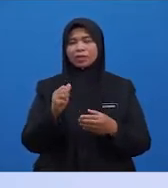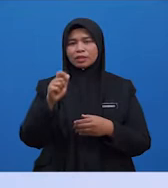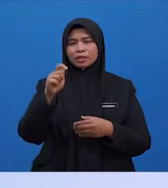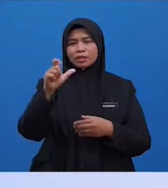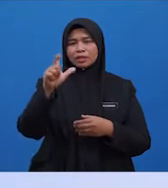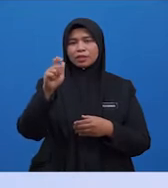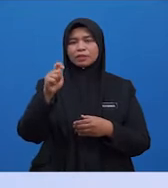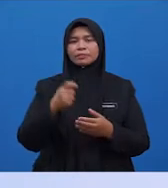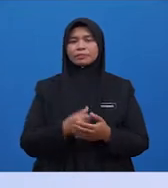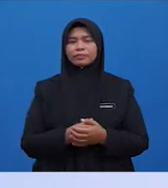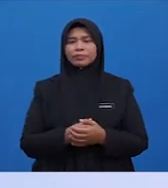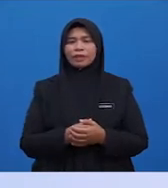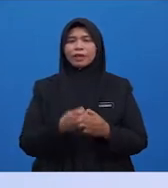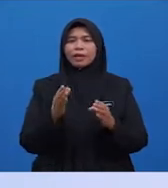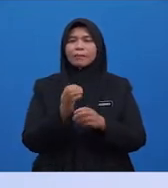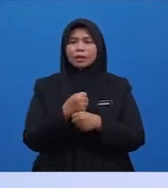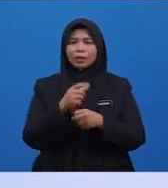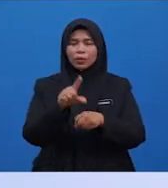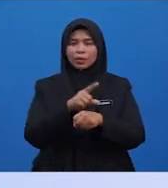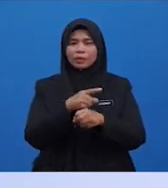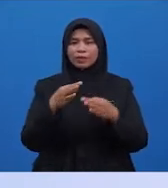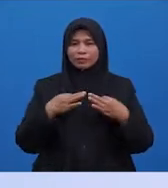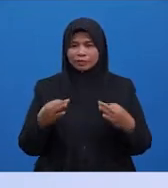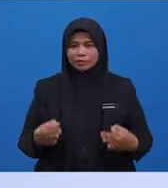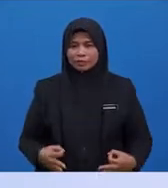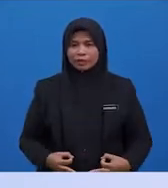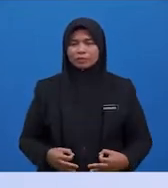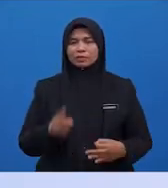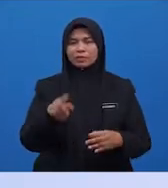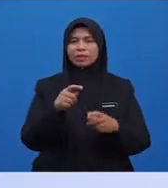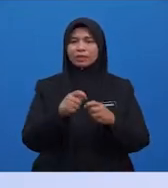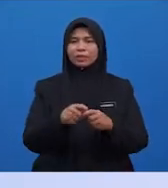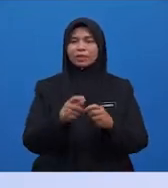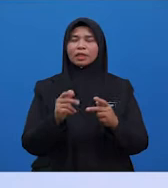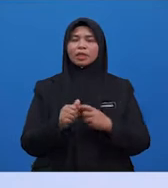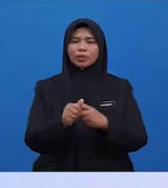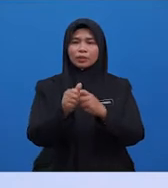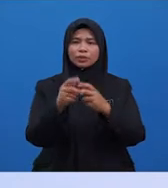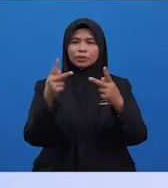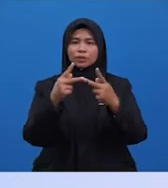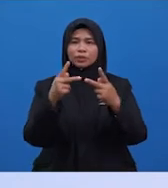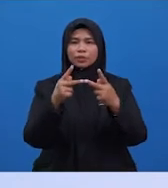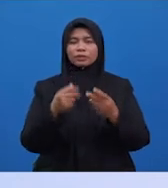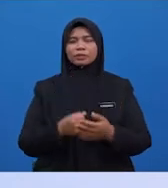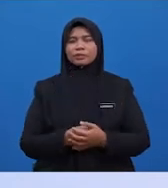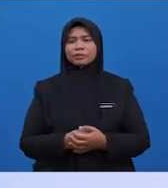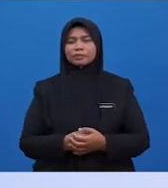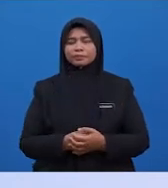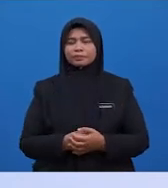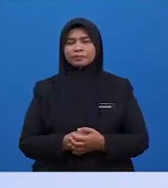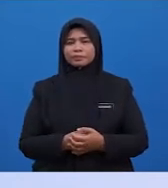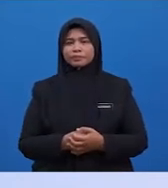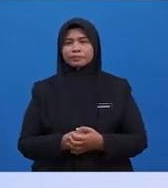sasaran. Bentuk latihan fizikal semestinya menepati kesesuaian sesebuah organisasi sukan.